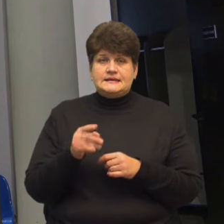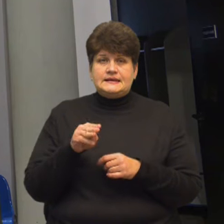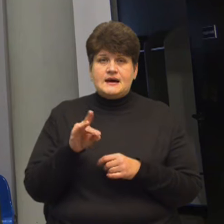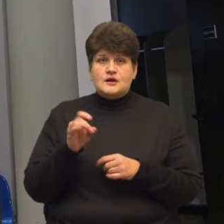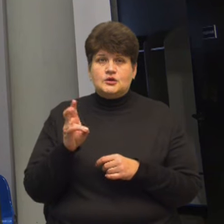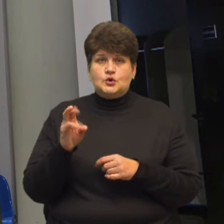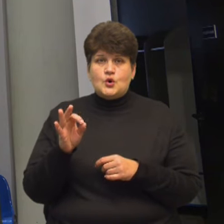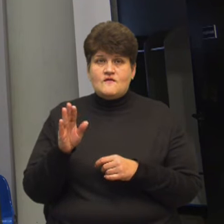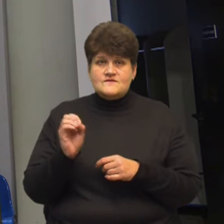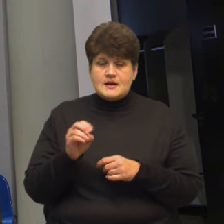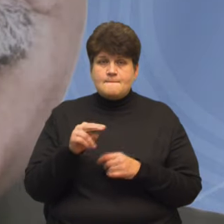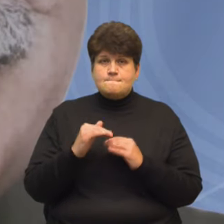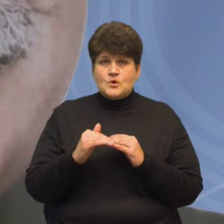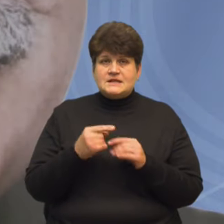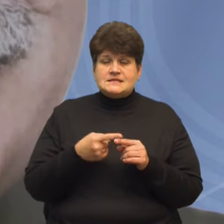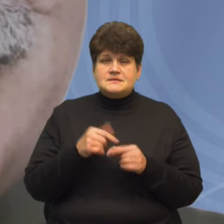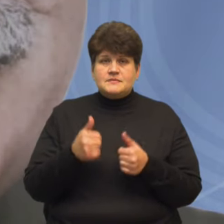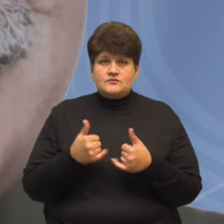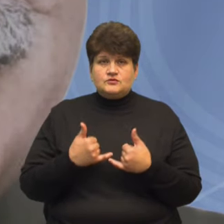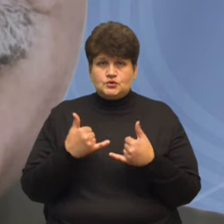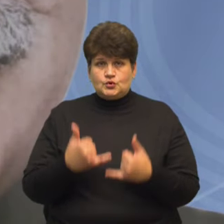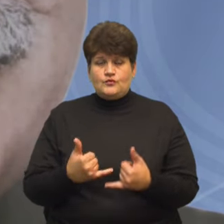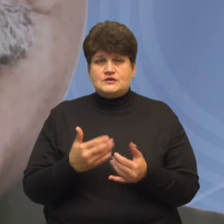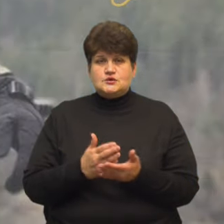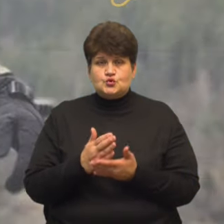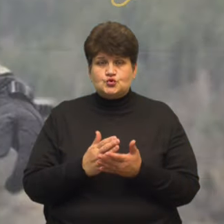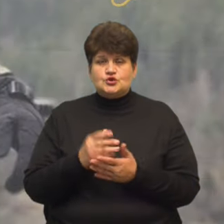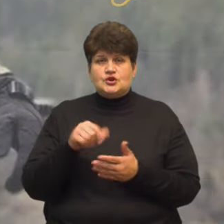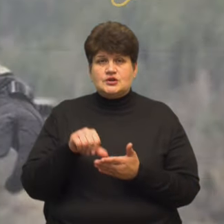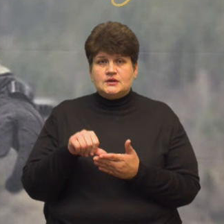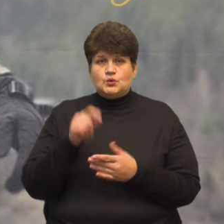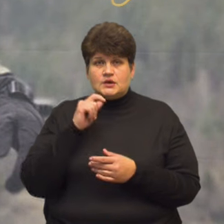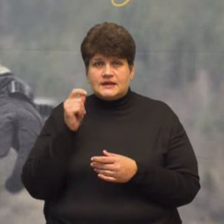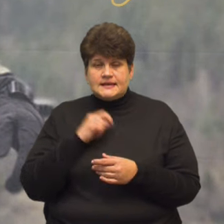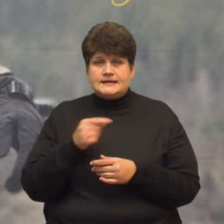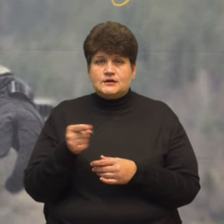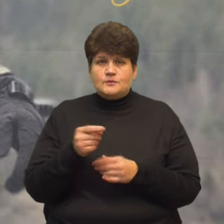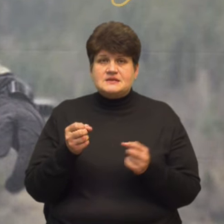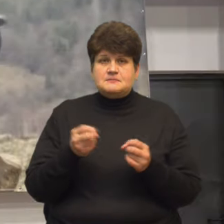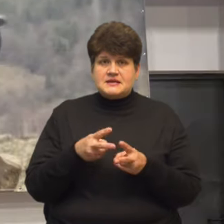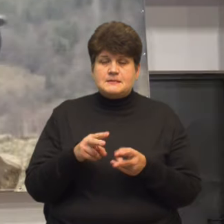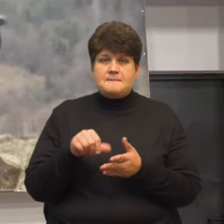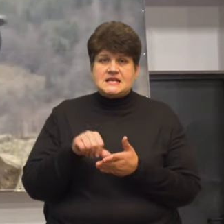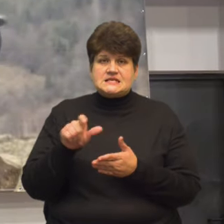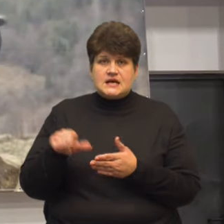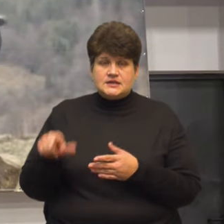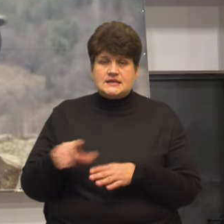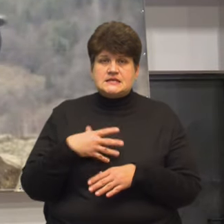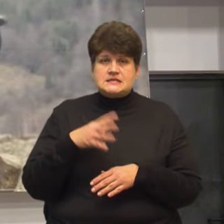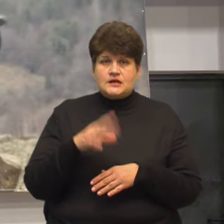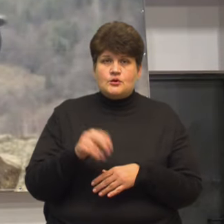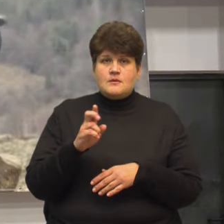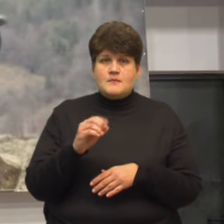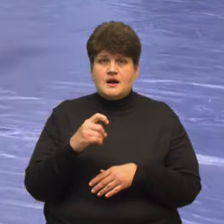змаганнями вшановують пам'ять заслуженого тренера України Віталія Назарчука а також Тернопільського спецпризначенця який загинув у бахмуті